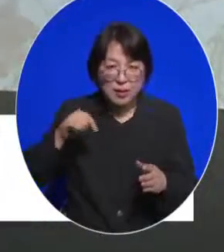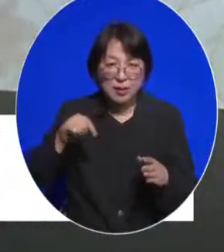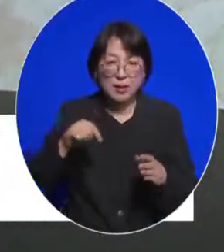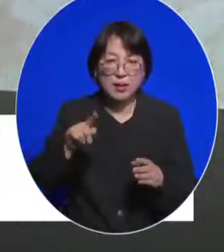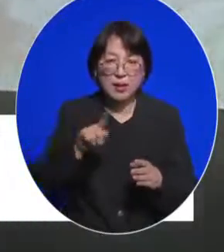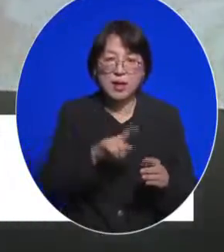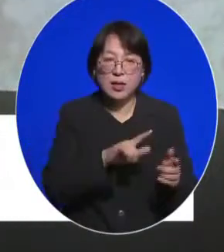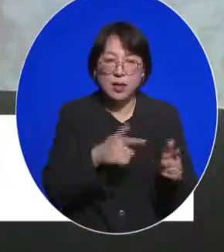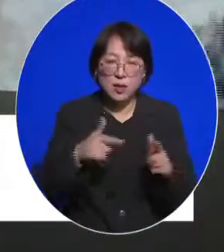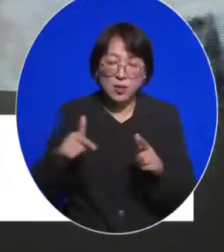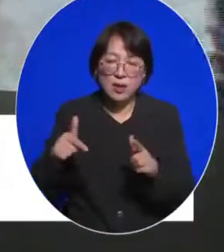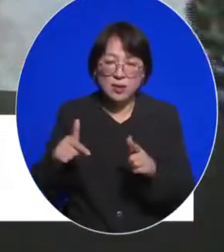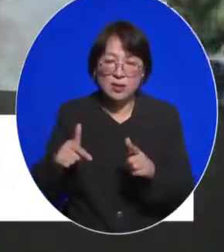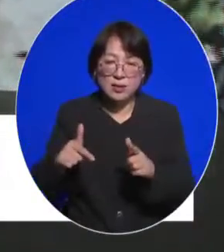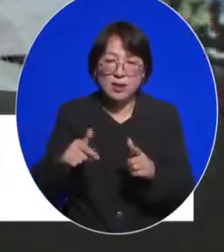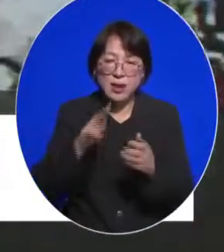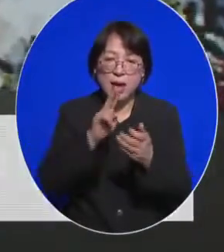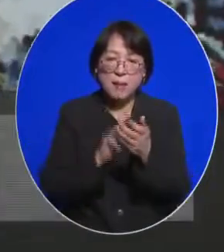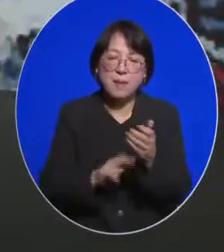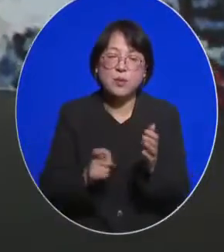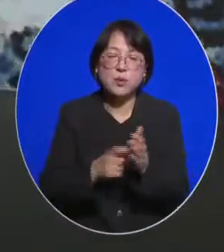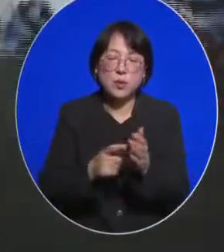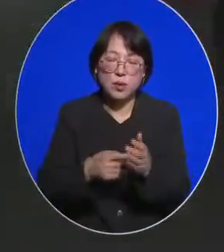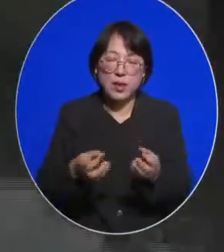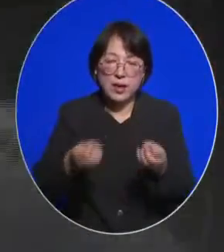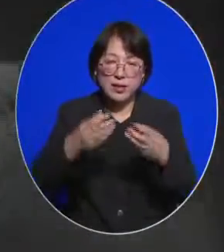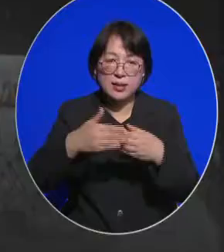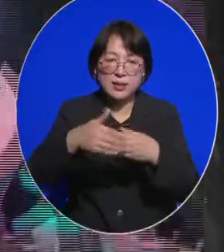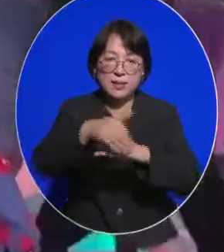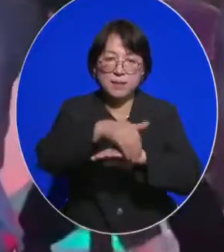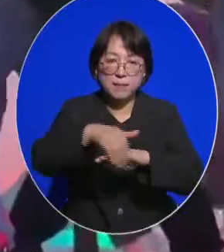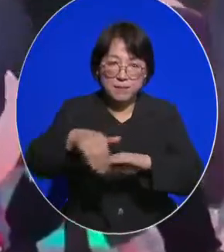등 다양한 판촉 행사가 진행될 예정입니다.